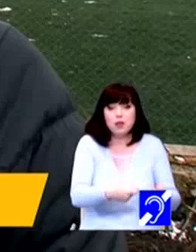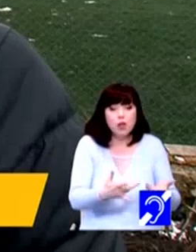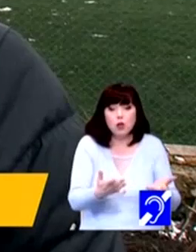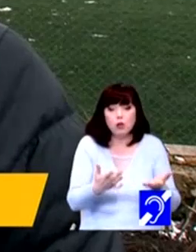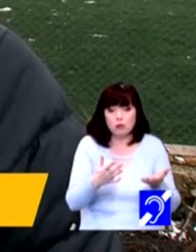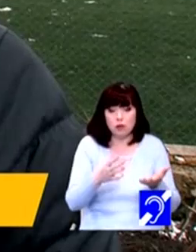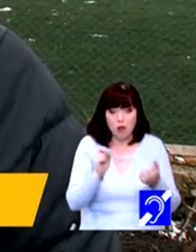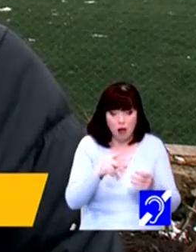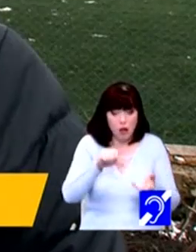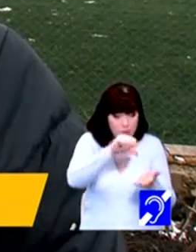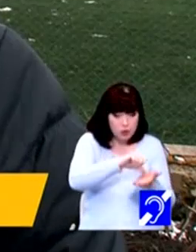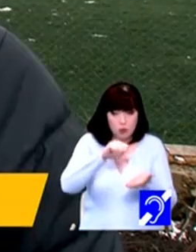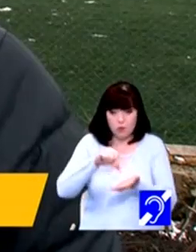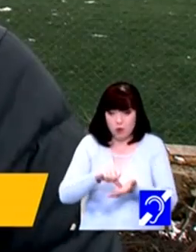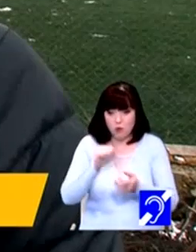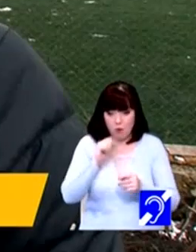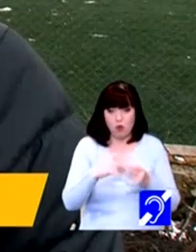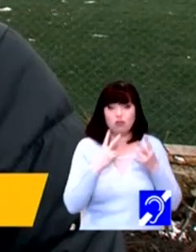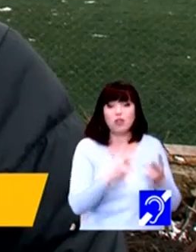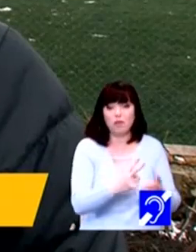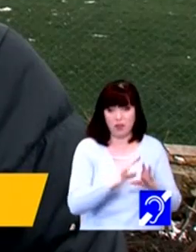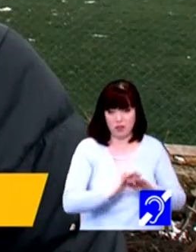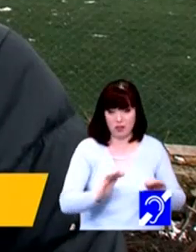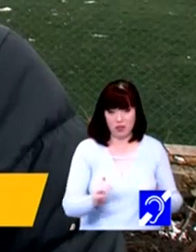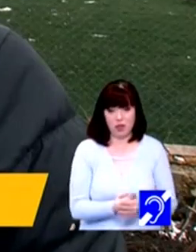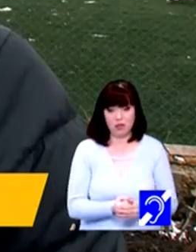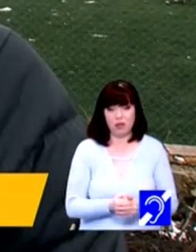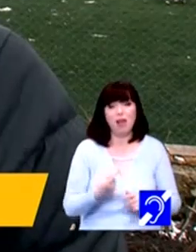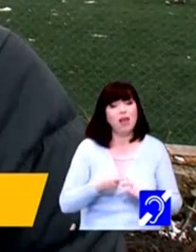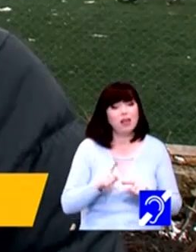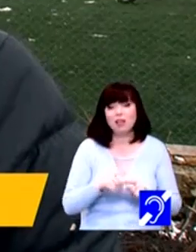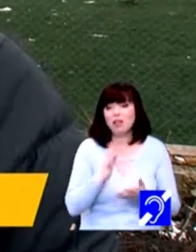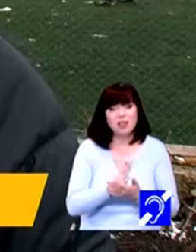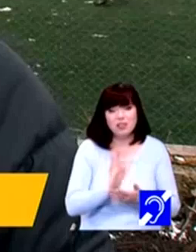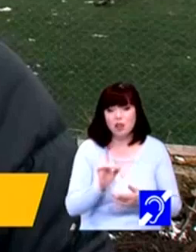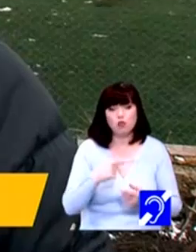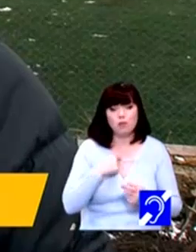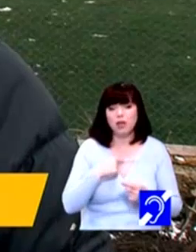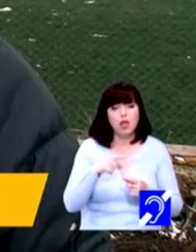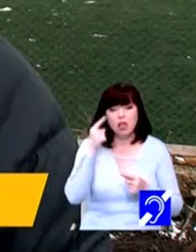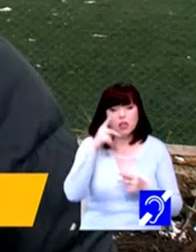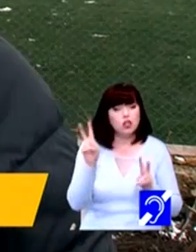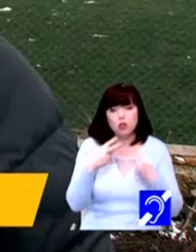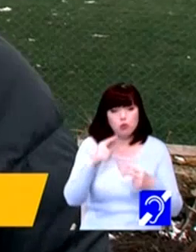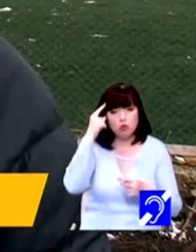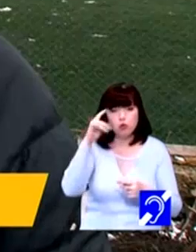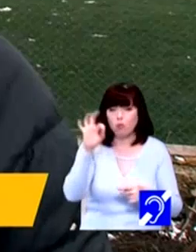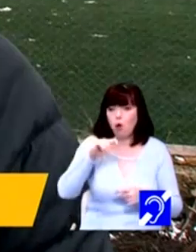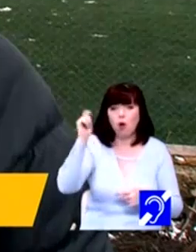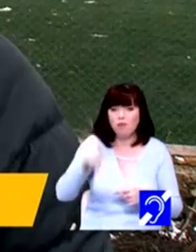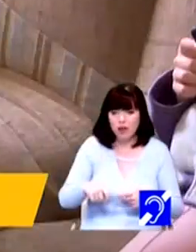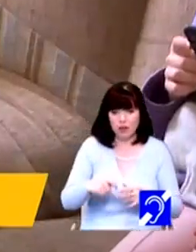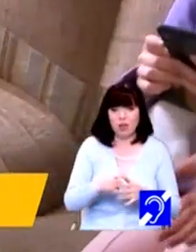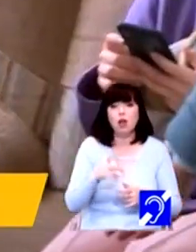prin implicit asupra celor mici. Asta nu înseamnă că noi trebuie să neglijăm ceea ce se întâmplă în